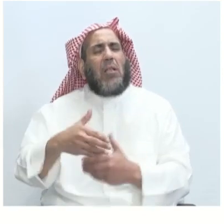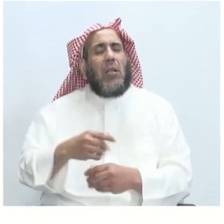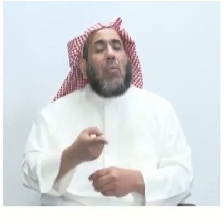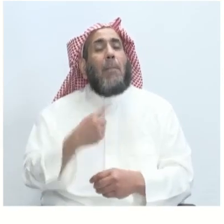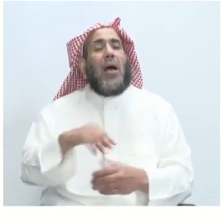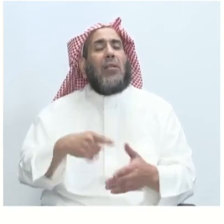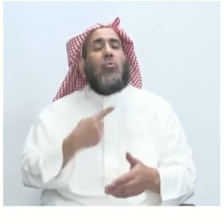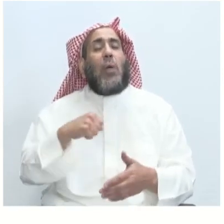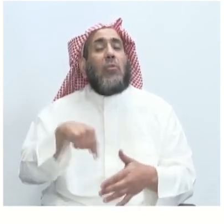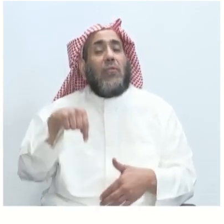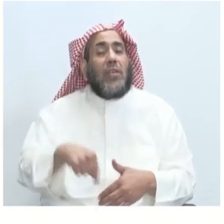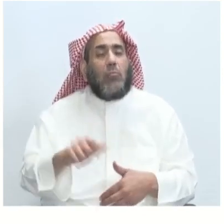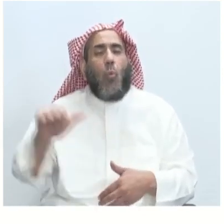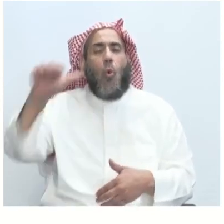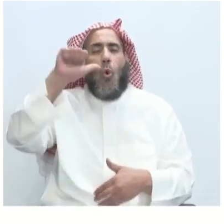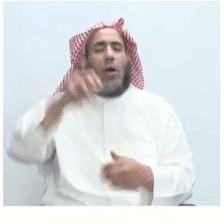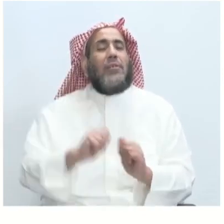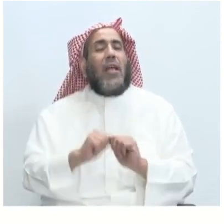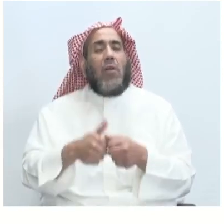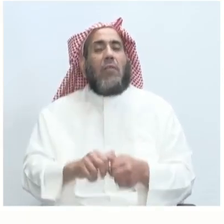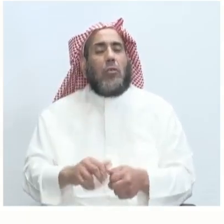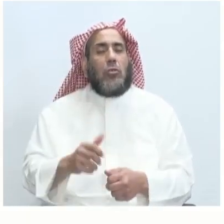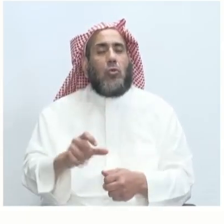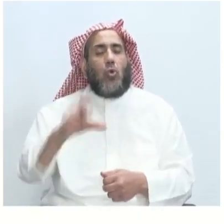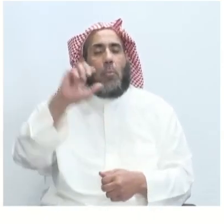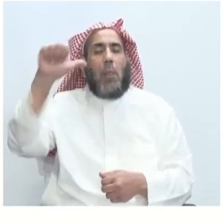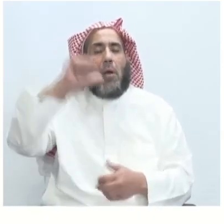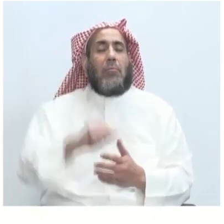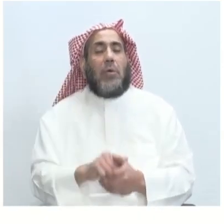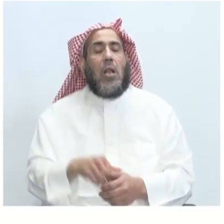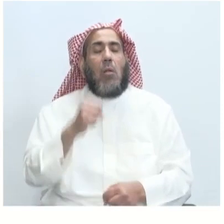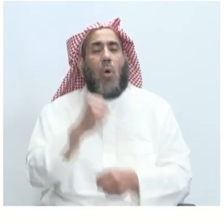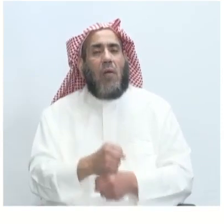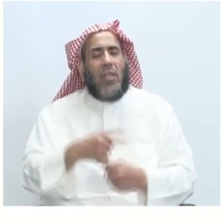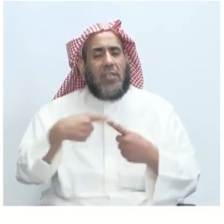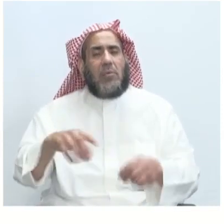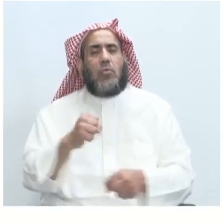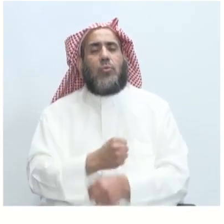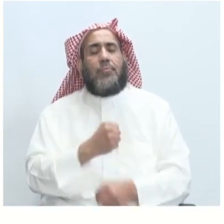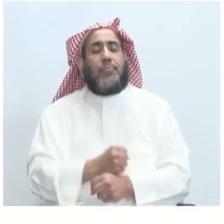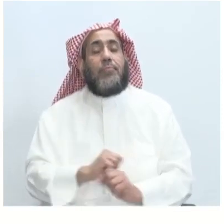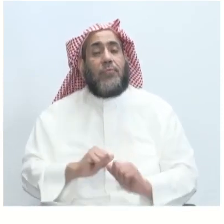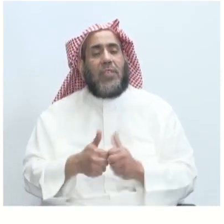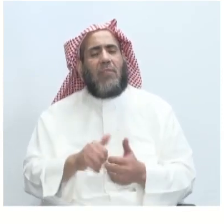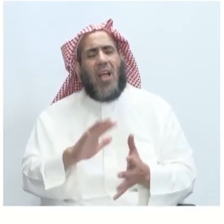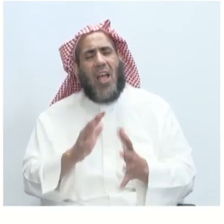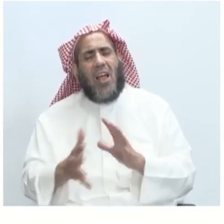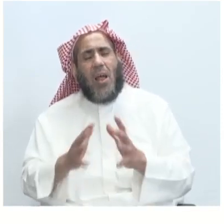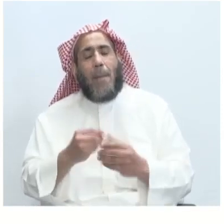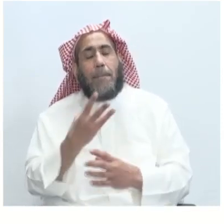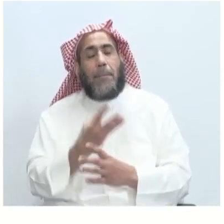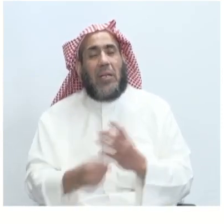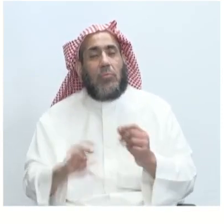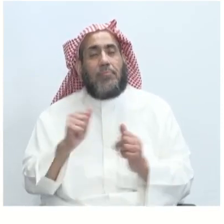لب رغبته ودافعه في شرب الماء المحافظه على استمر السلوك فالدافع احيانا ابنائي